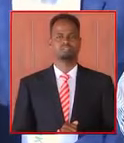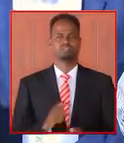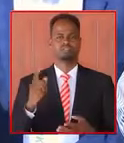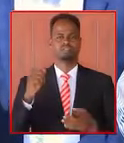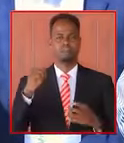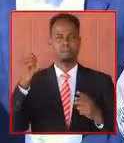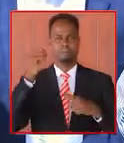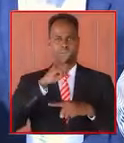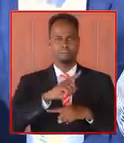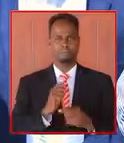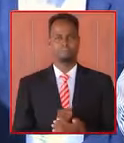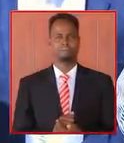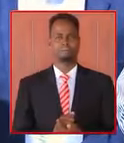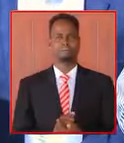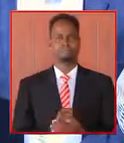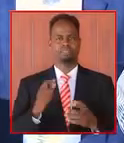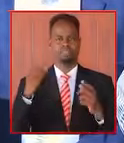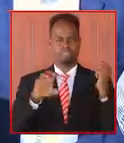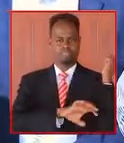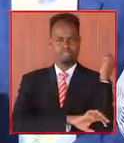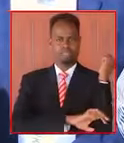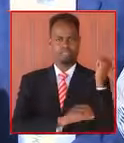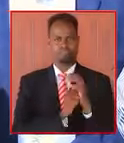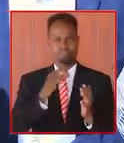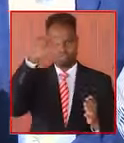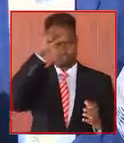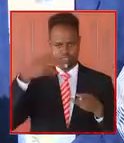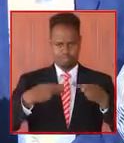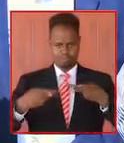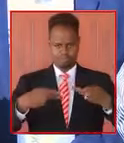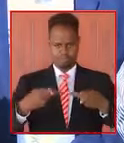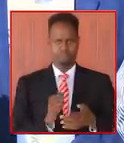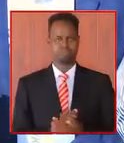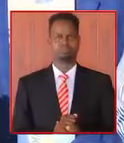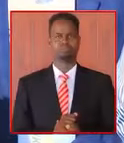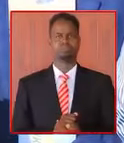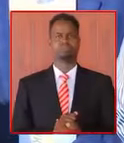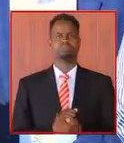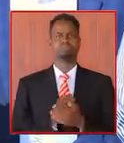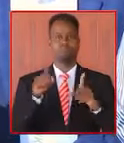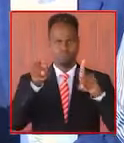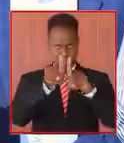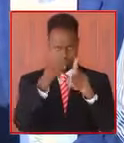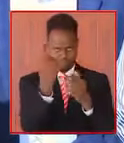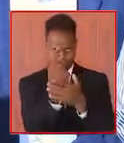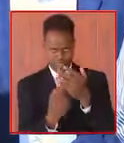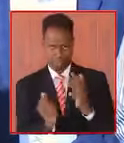iyo adeega ummada hadana laba hawlo kala gaaray hayaaro inta waa doodayaan way